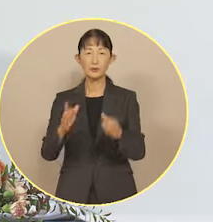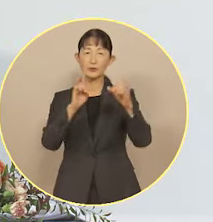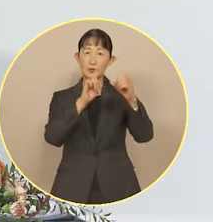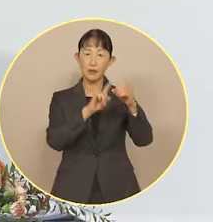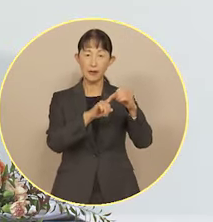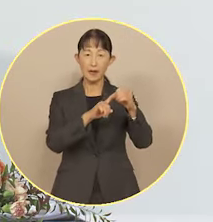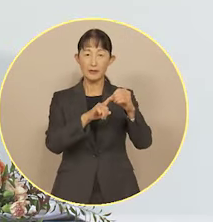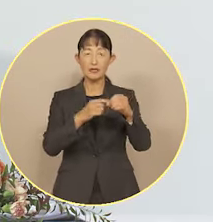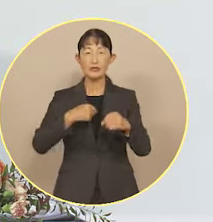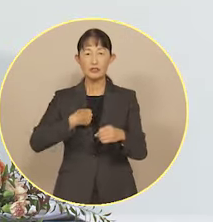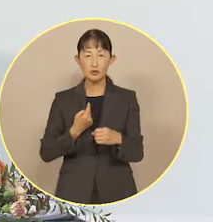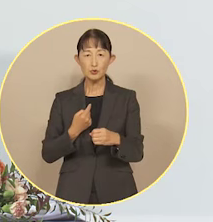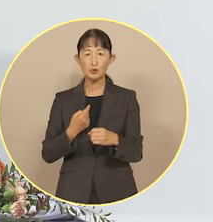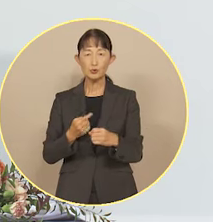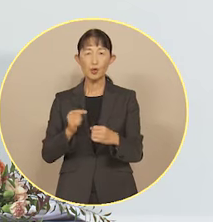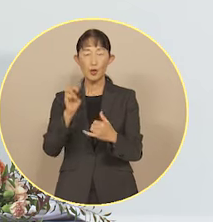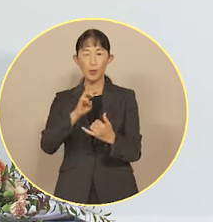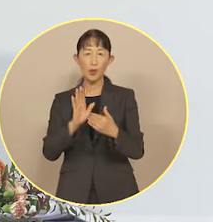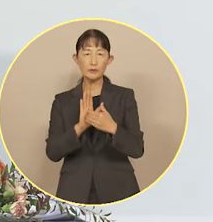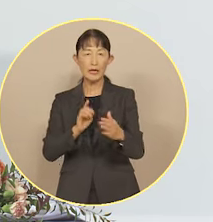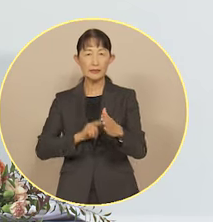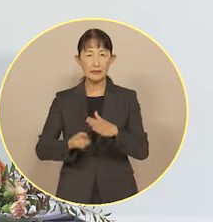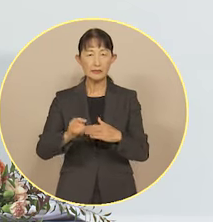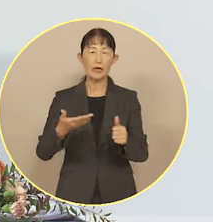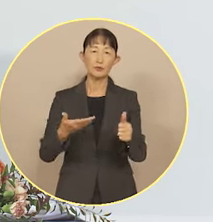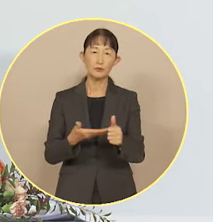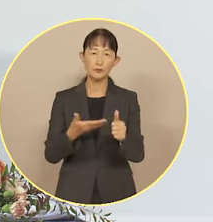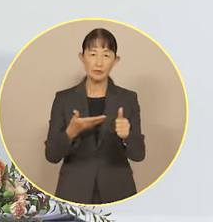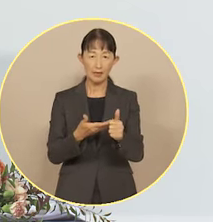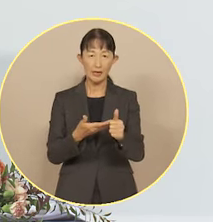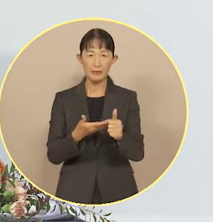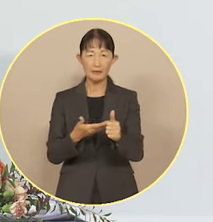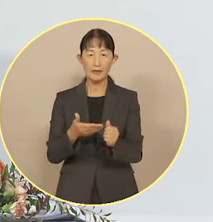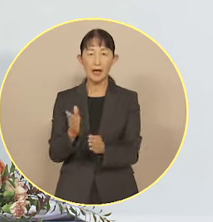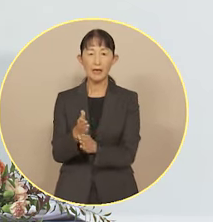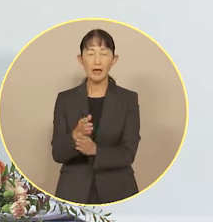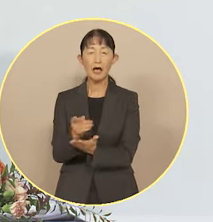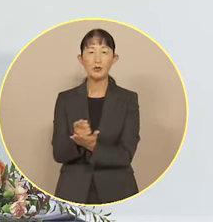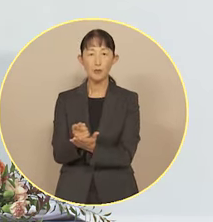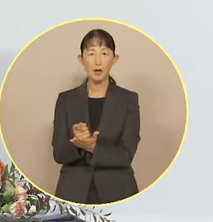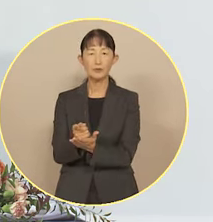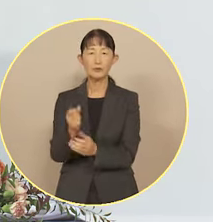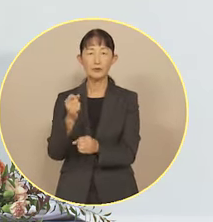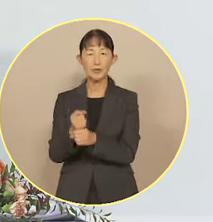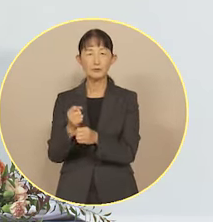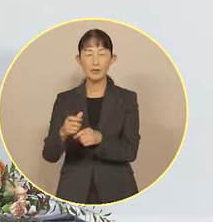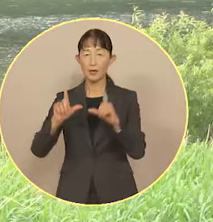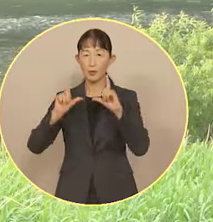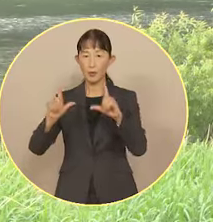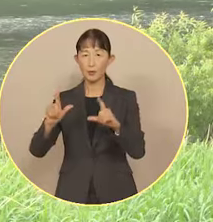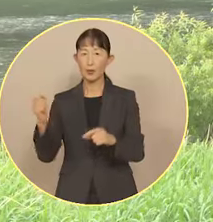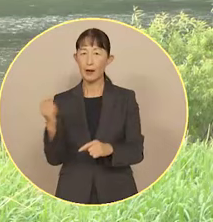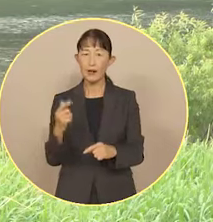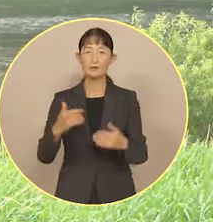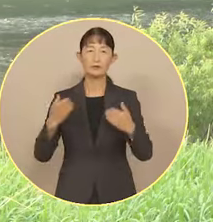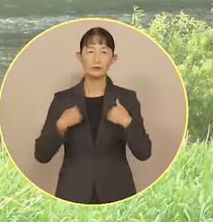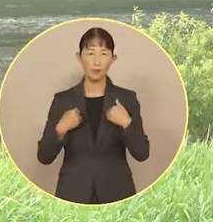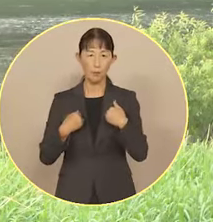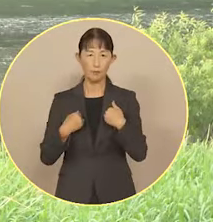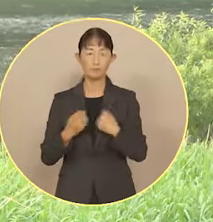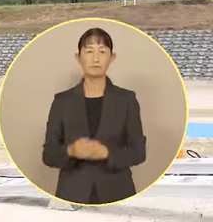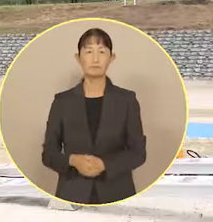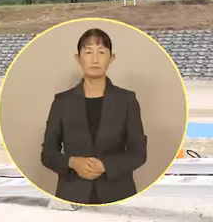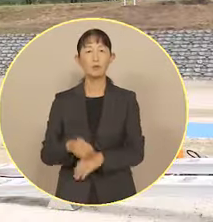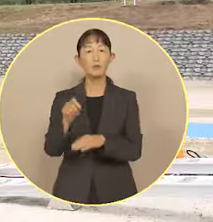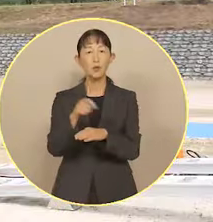ため周防災リーダーの育成や内水ハザードマップの作成公表が急がれております特に下水